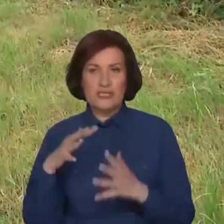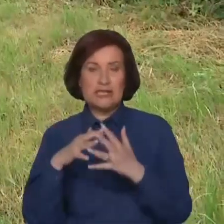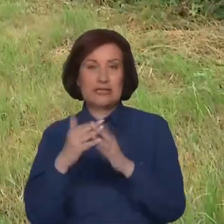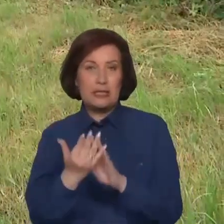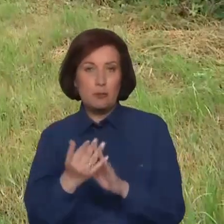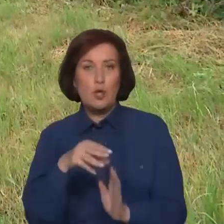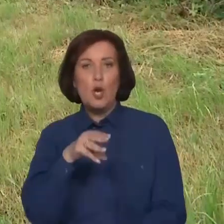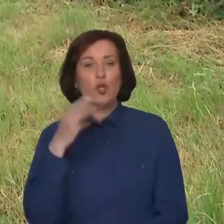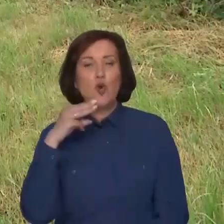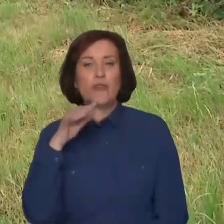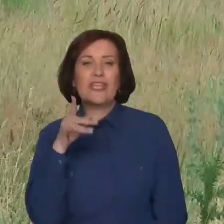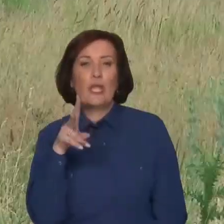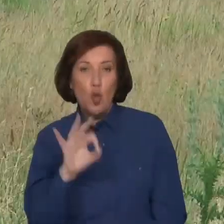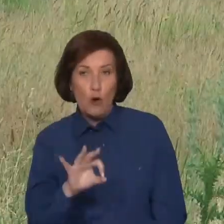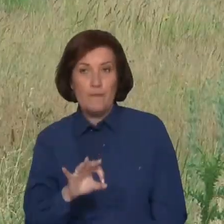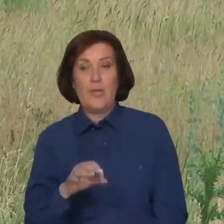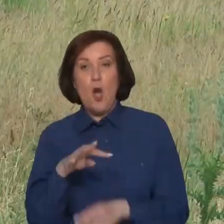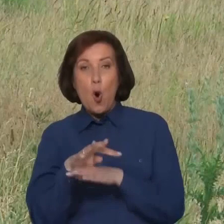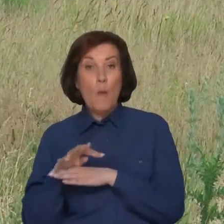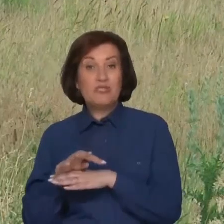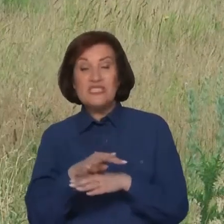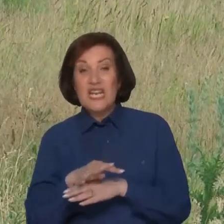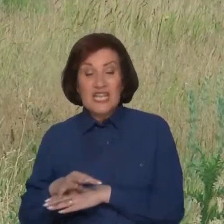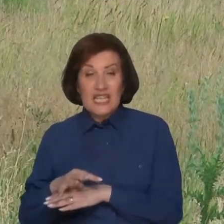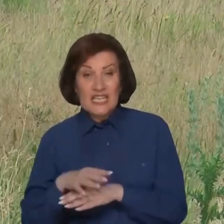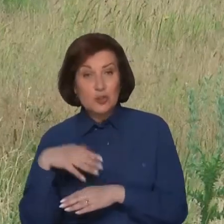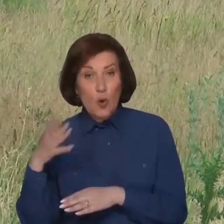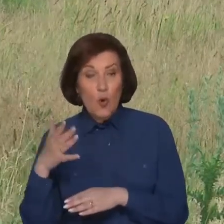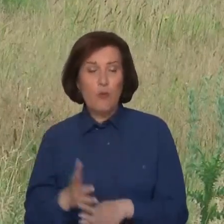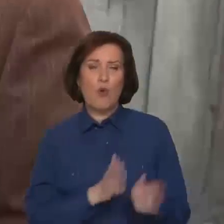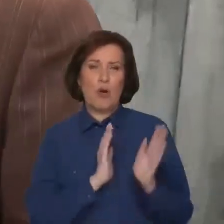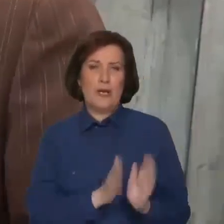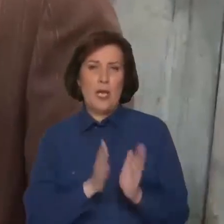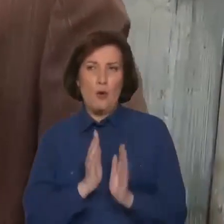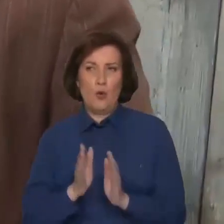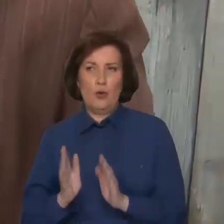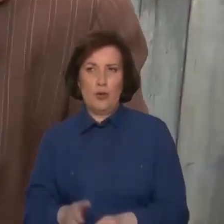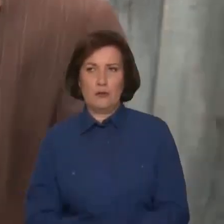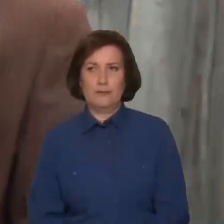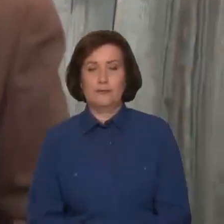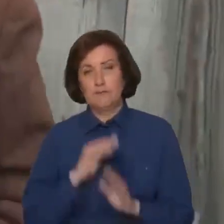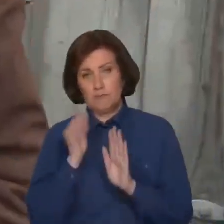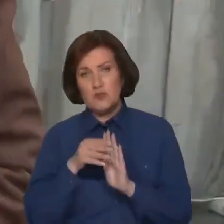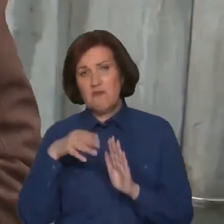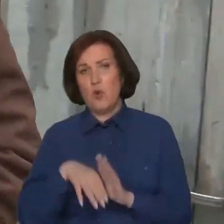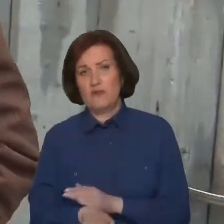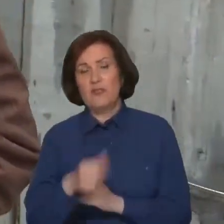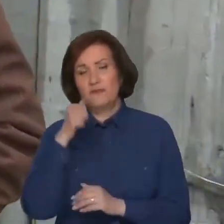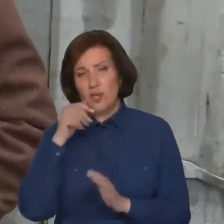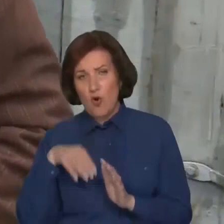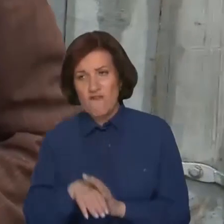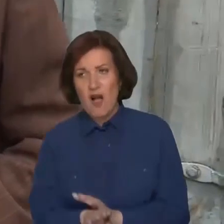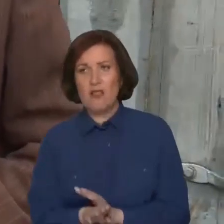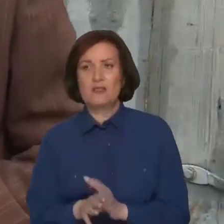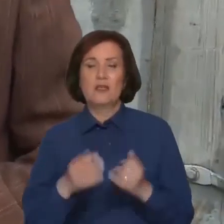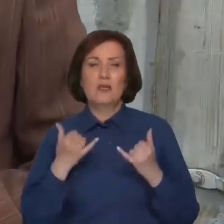населений пункт – Тьоткіно. Обстріли з того боку, розповідають місцеві, ведуться регулярно. Ховаємося по підвалах. Вчора